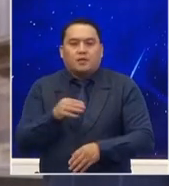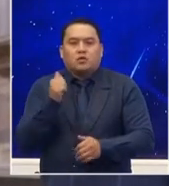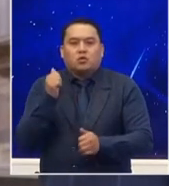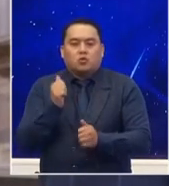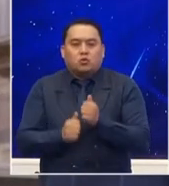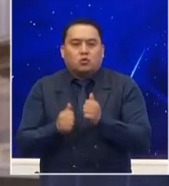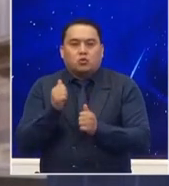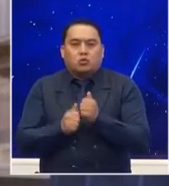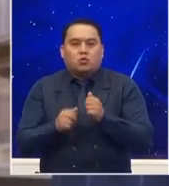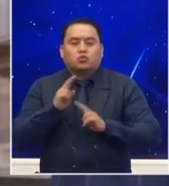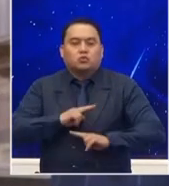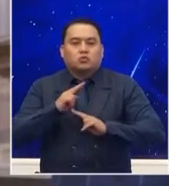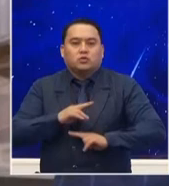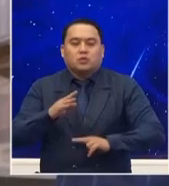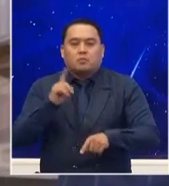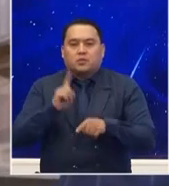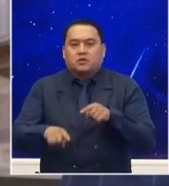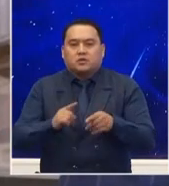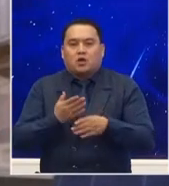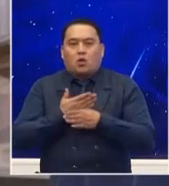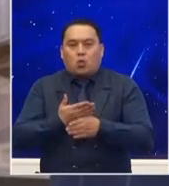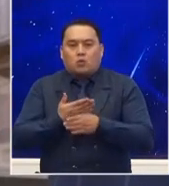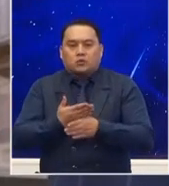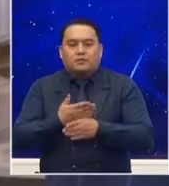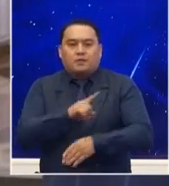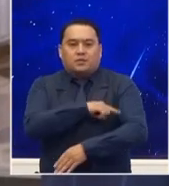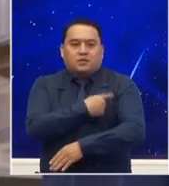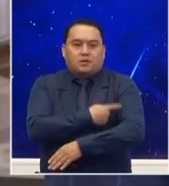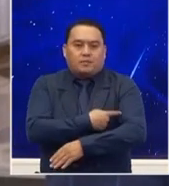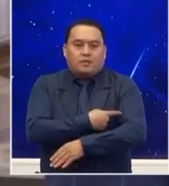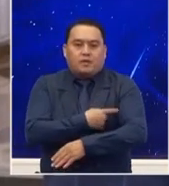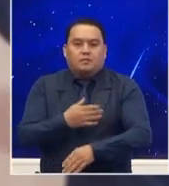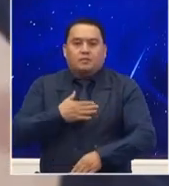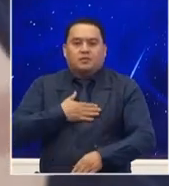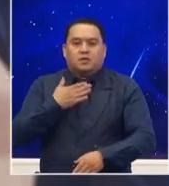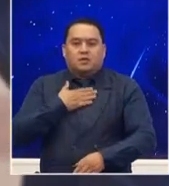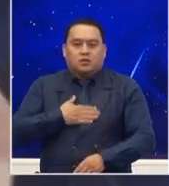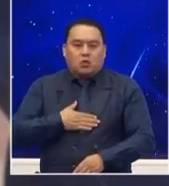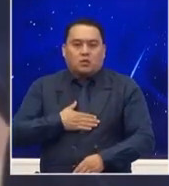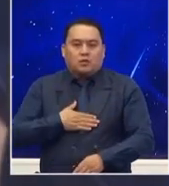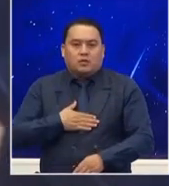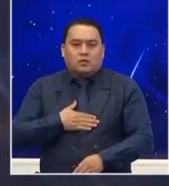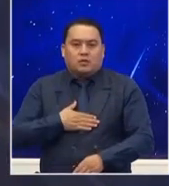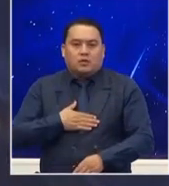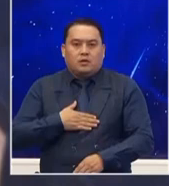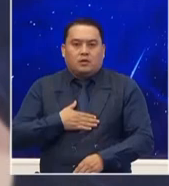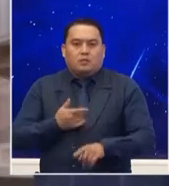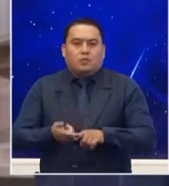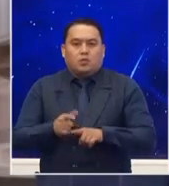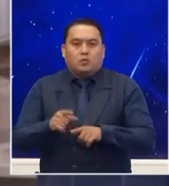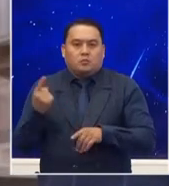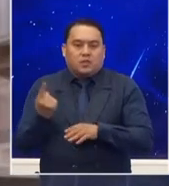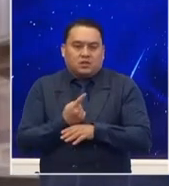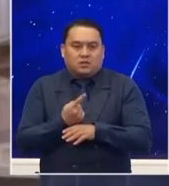күндеме түндеме жұмыс істеп жедел жәрдем қызмет көрсетіп отырғанымызға өзге өте ризамын. Өйткені бұл жалғыз менің